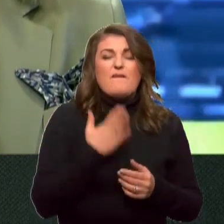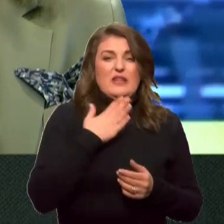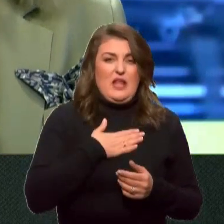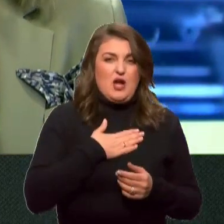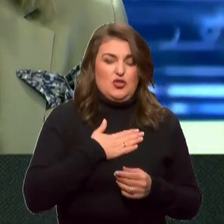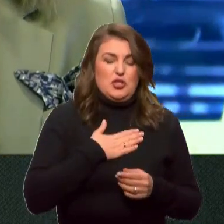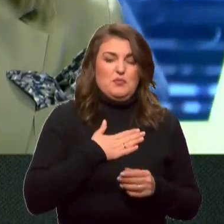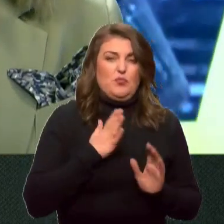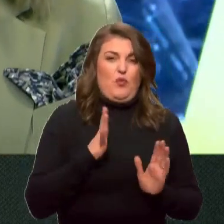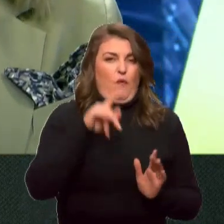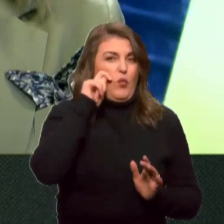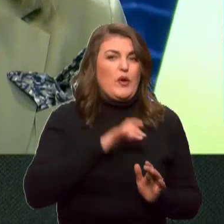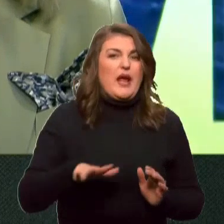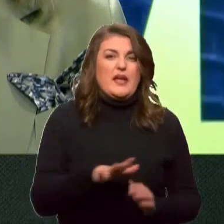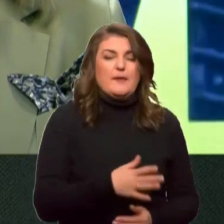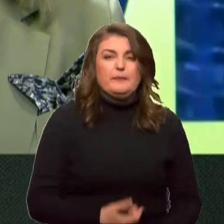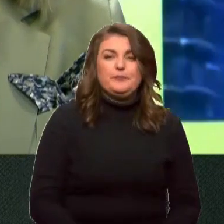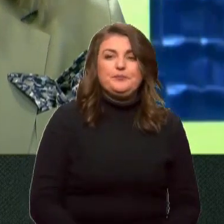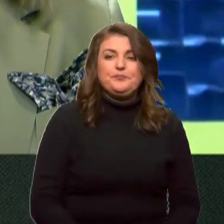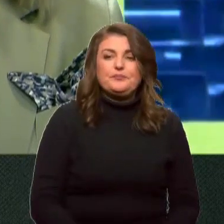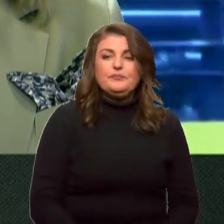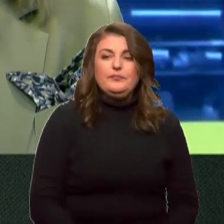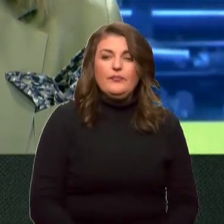нашому випадку в Україні?